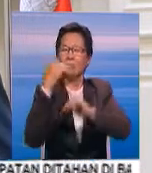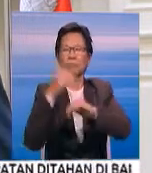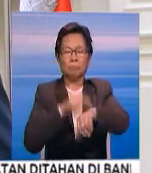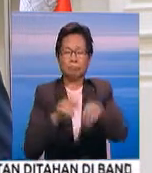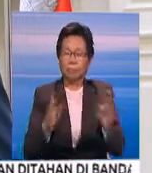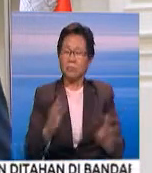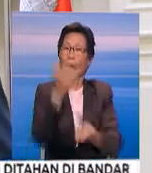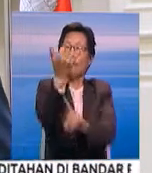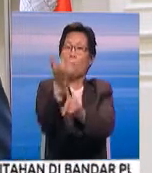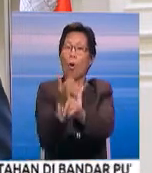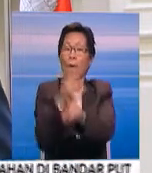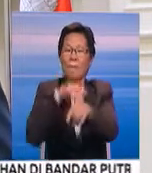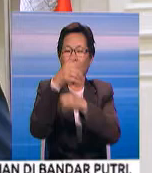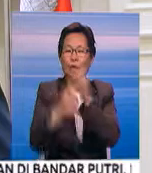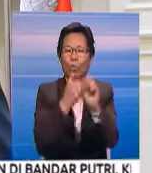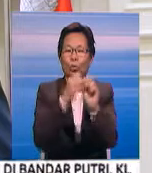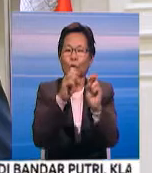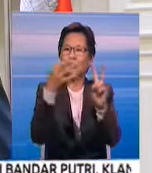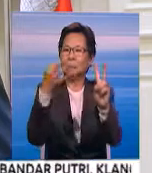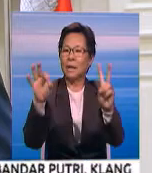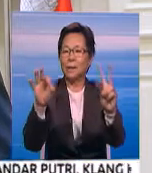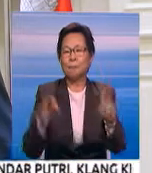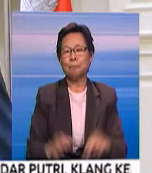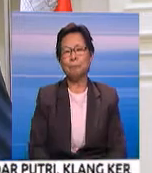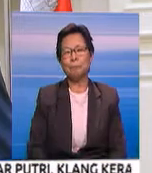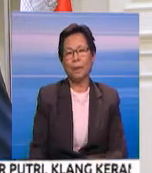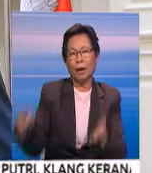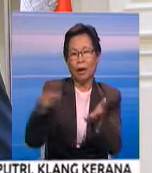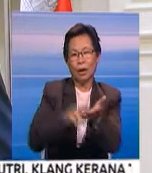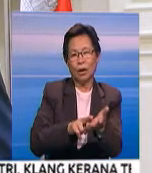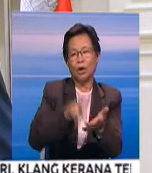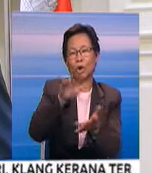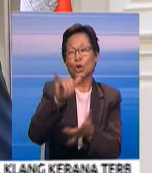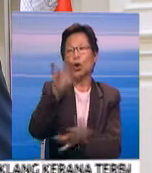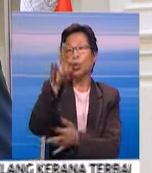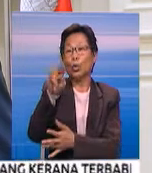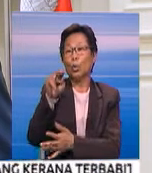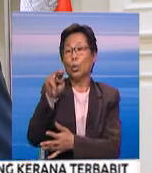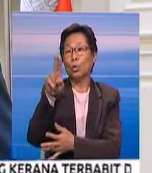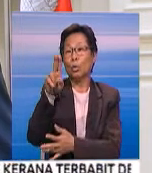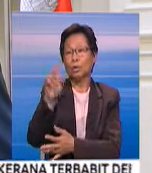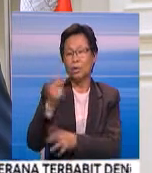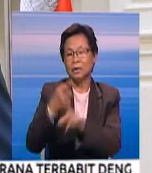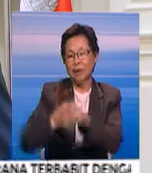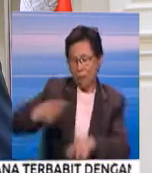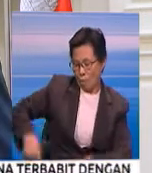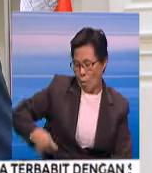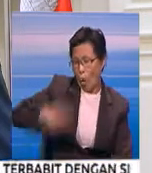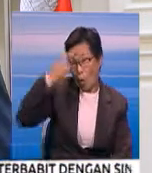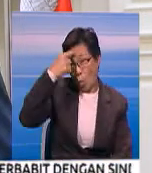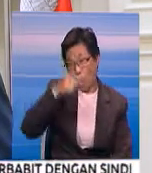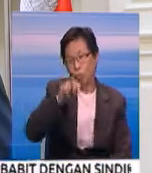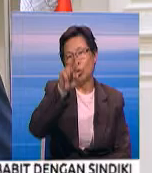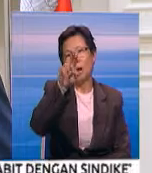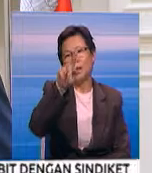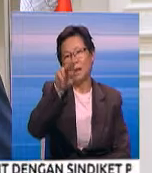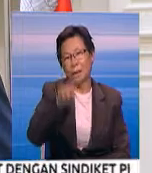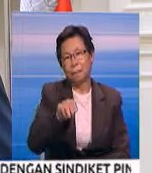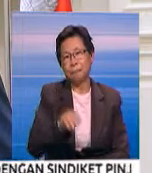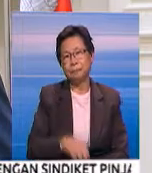6 bulan pada tahun 2019. Laporan Muhammad Yunus Muhammad Noor dari Phnom Penh, Kemboja untuk RTM.